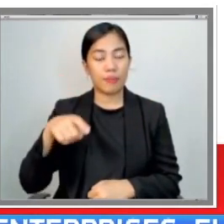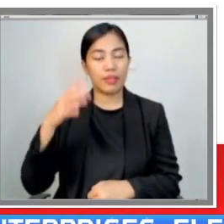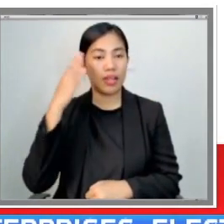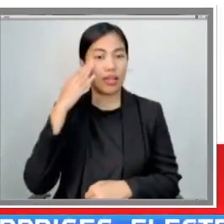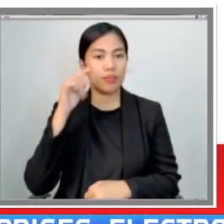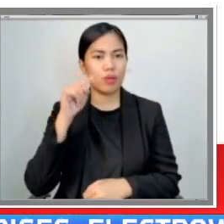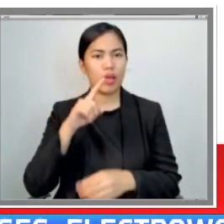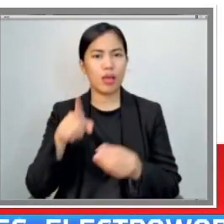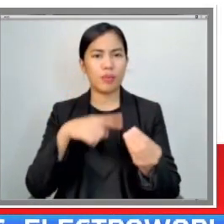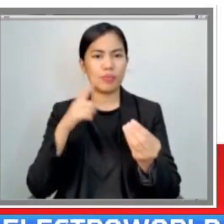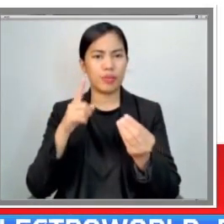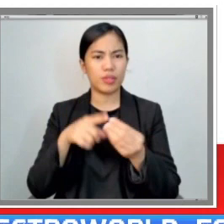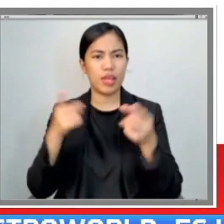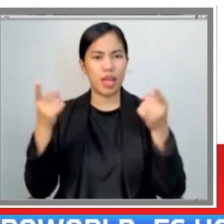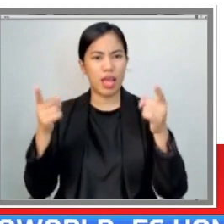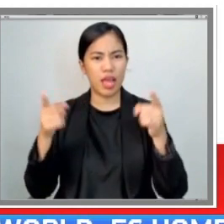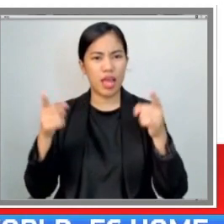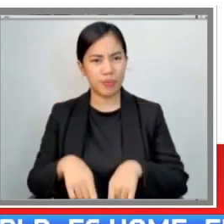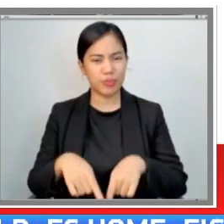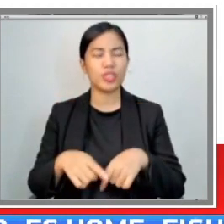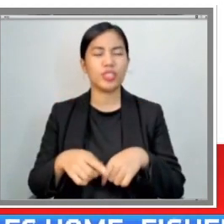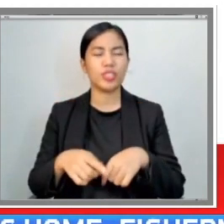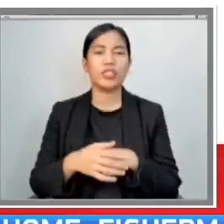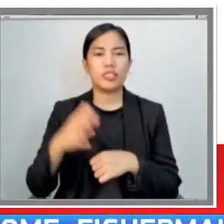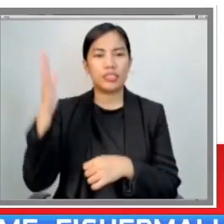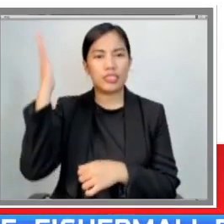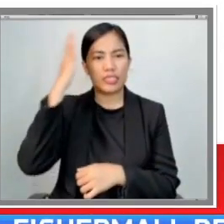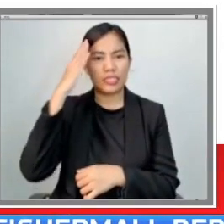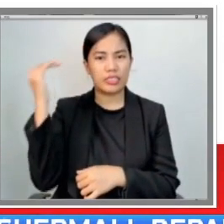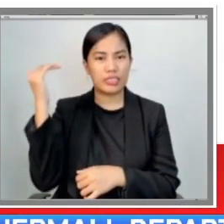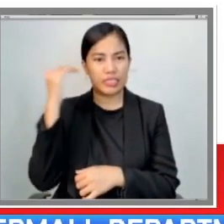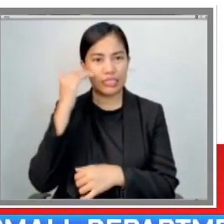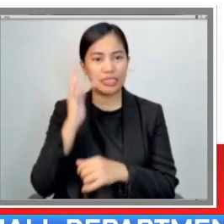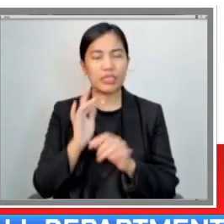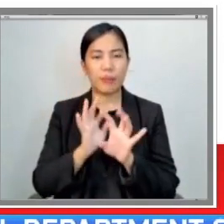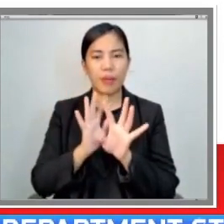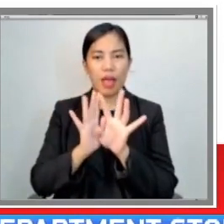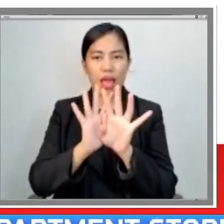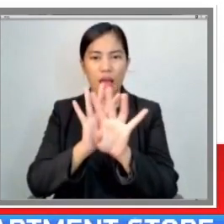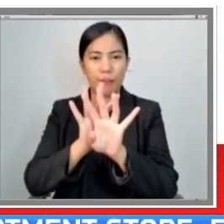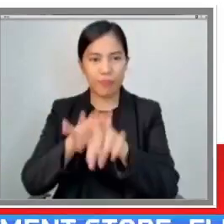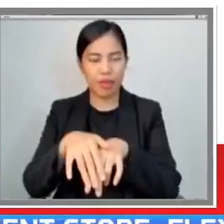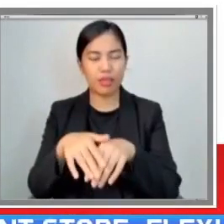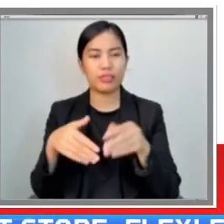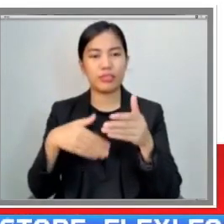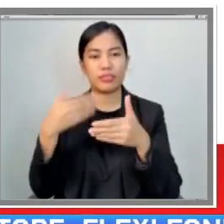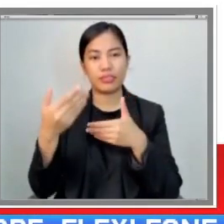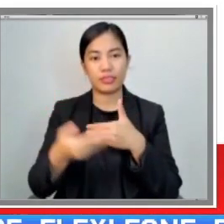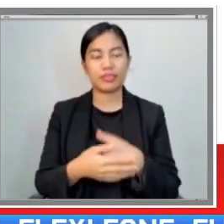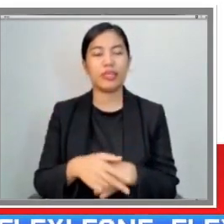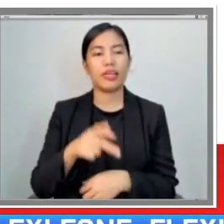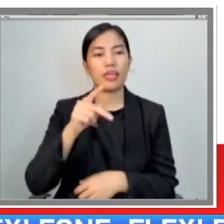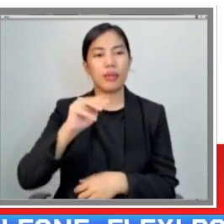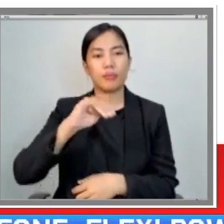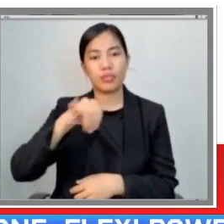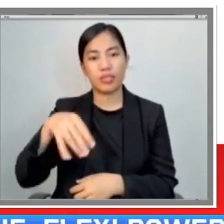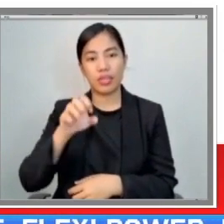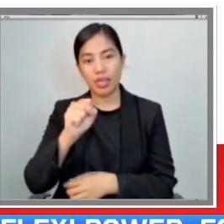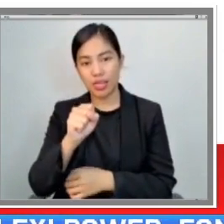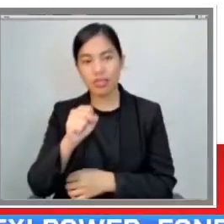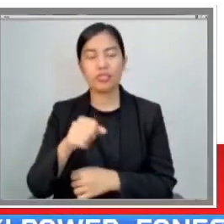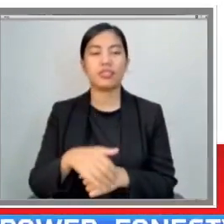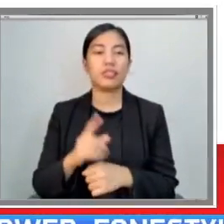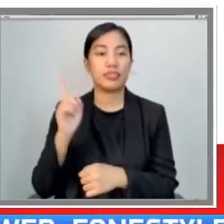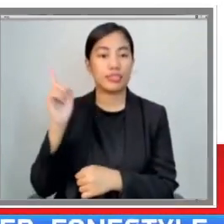sa Itaewon, South Korea. Pinarangalan din ang Kapuso Mo, Jessica Soho, The Atom Araulio Specials, Voltes 5